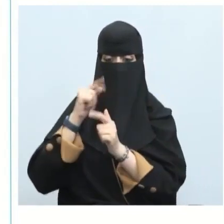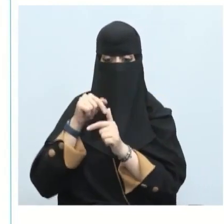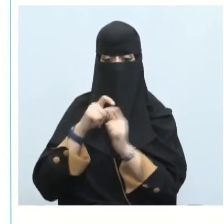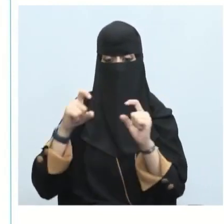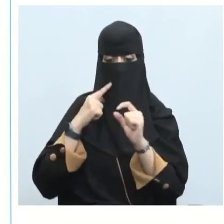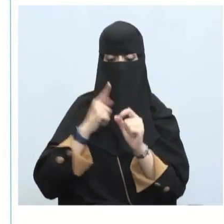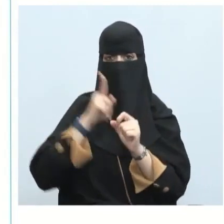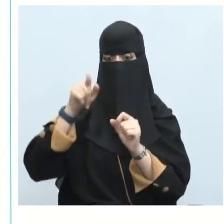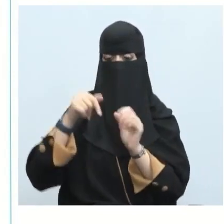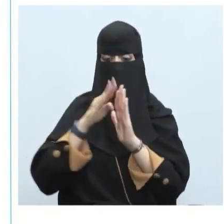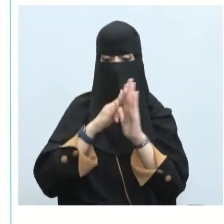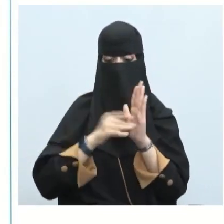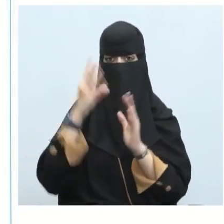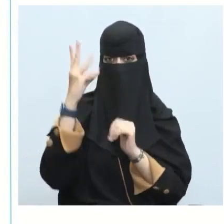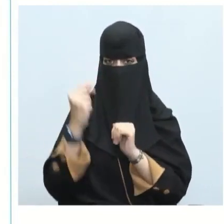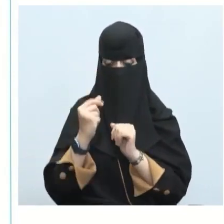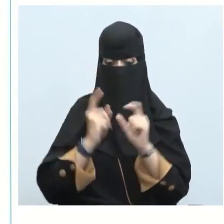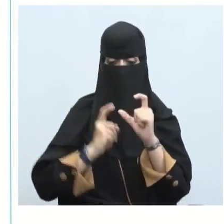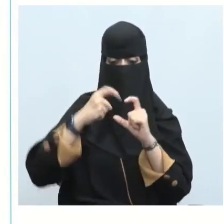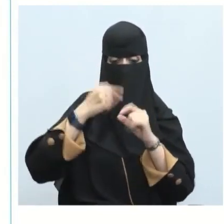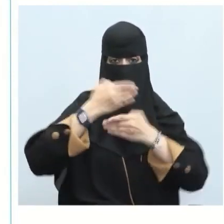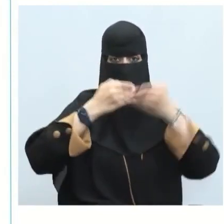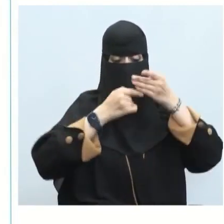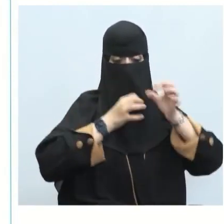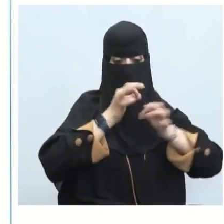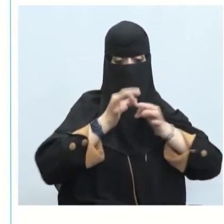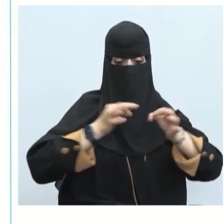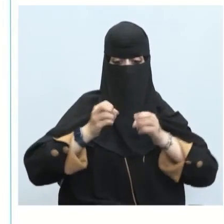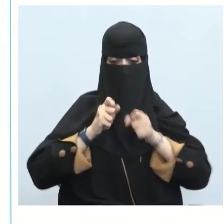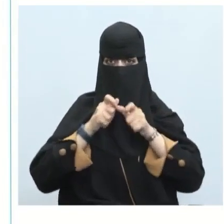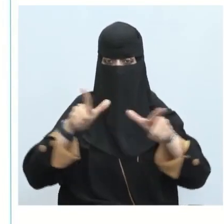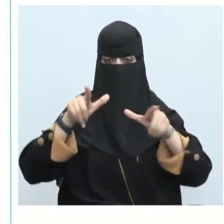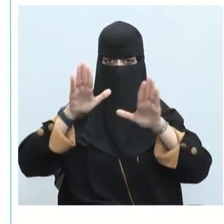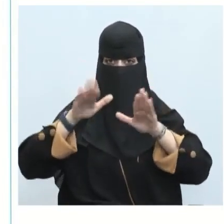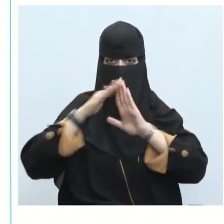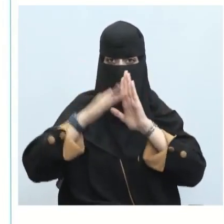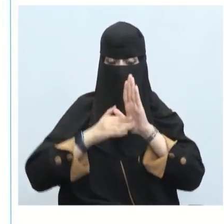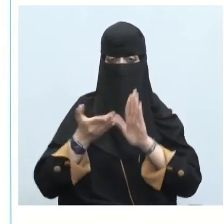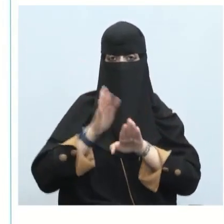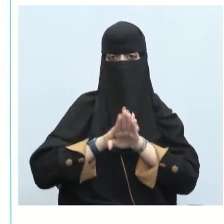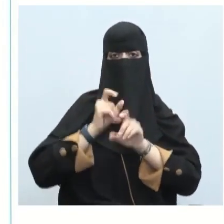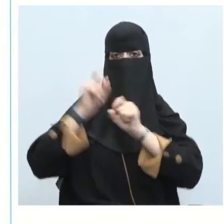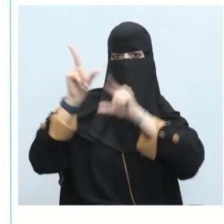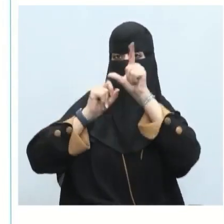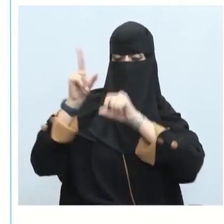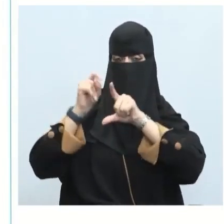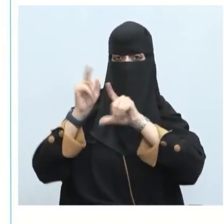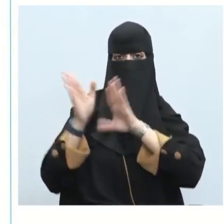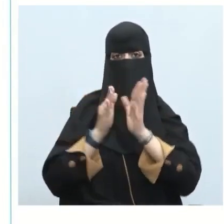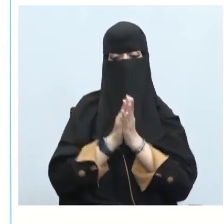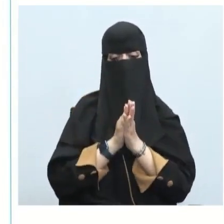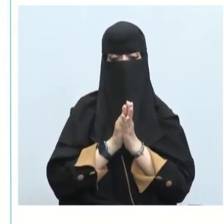سيستم وهو تطبيق رقمي لاداره وانشاء وتنسيق ونشر المحتوى على